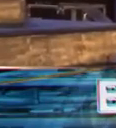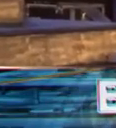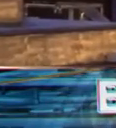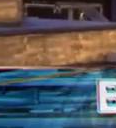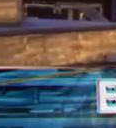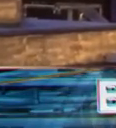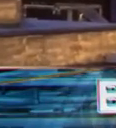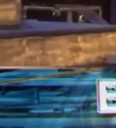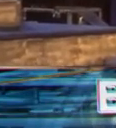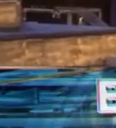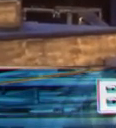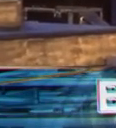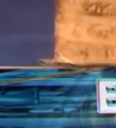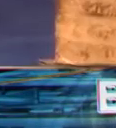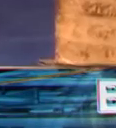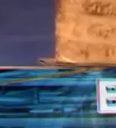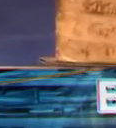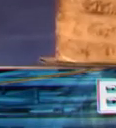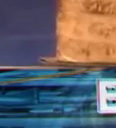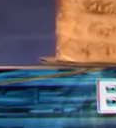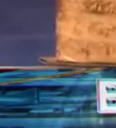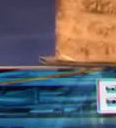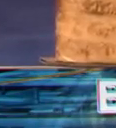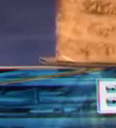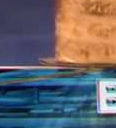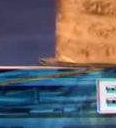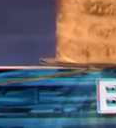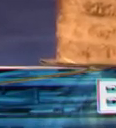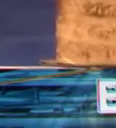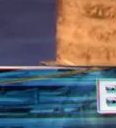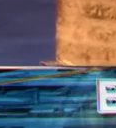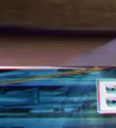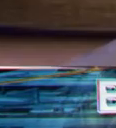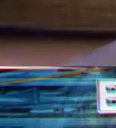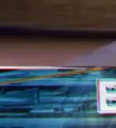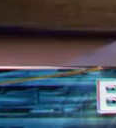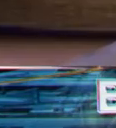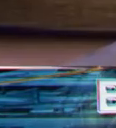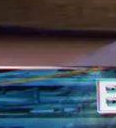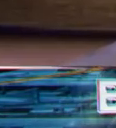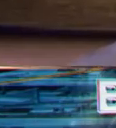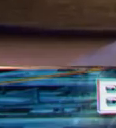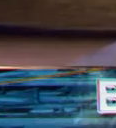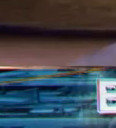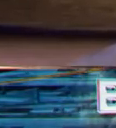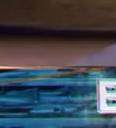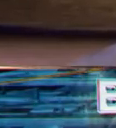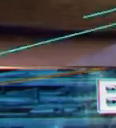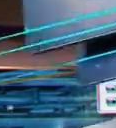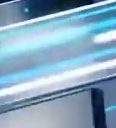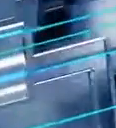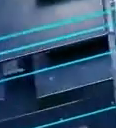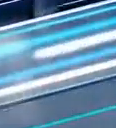Аққан жұлдыз құласа, Талдықорғанда Әбу Насыр әл-Фарабидің 1150 жылдығына орай жаңа туынды сахналанды.